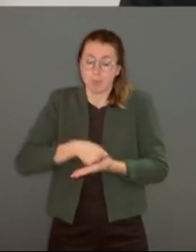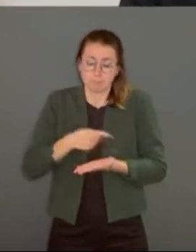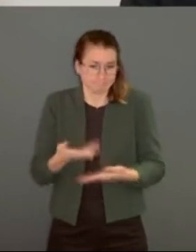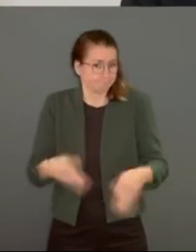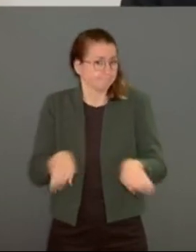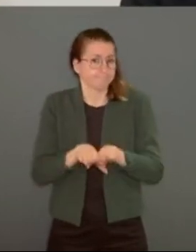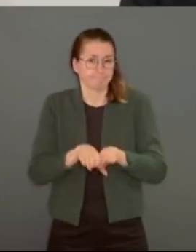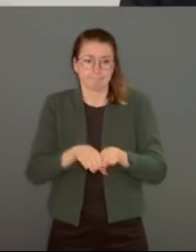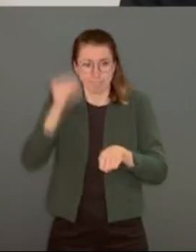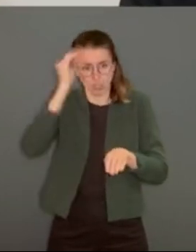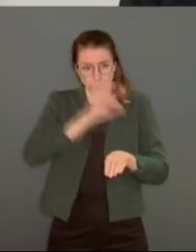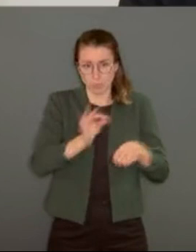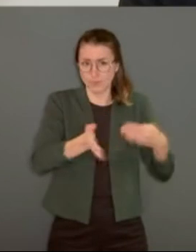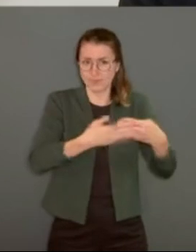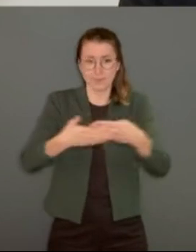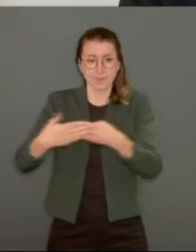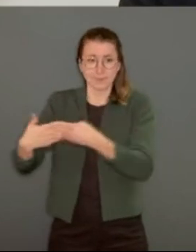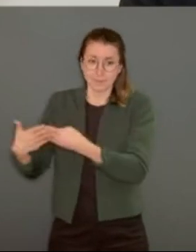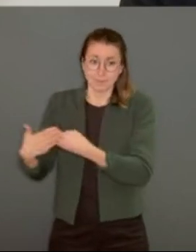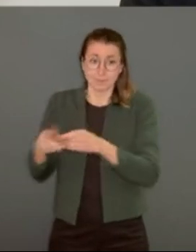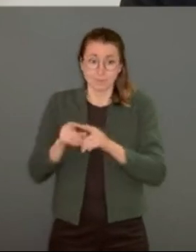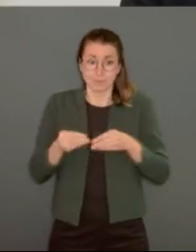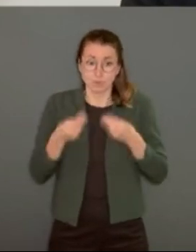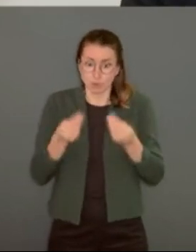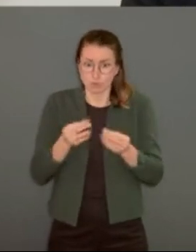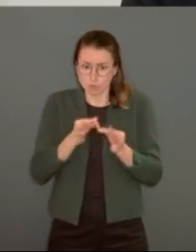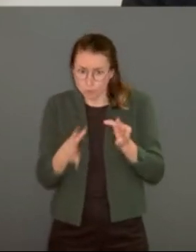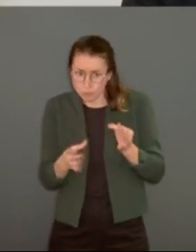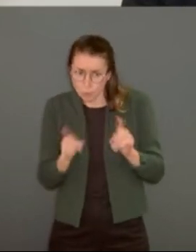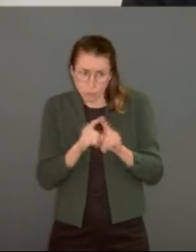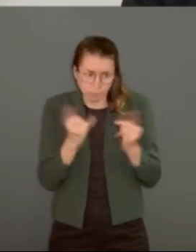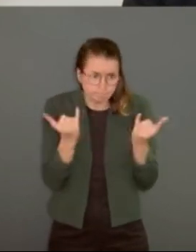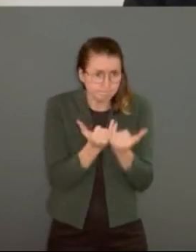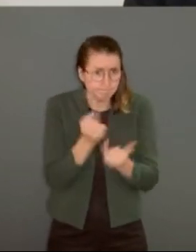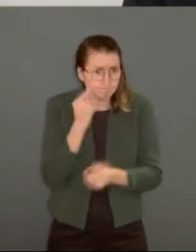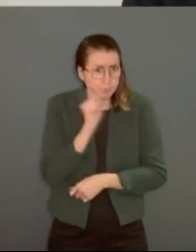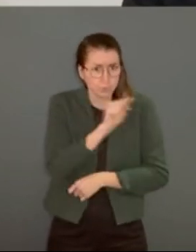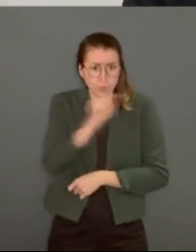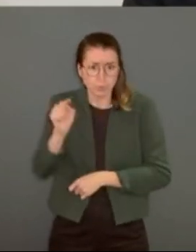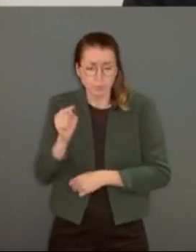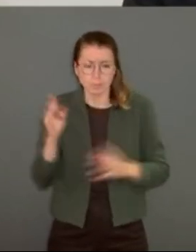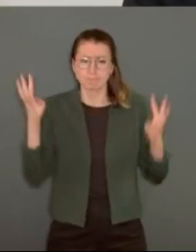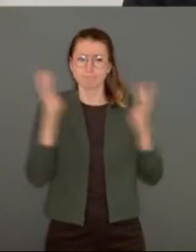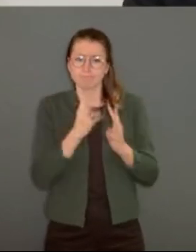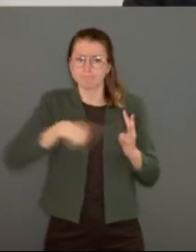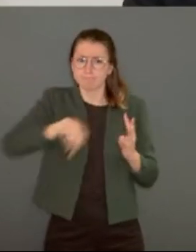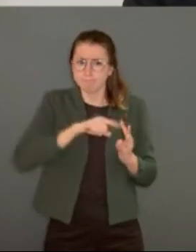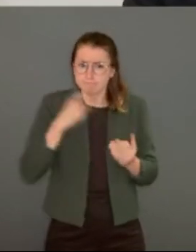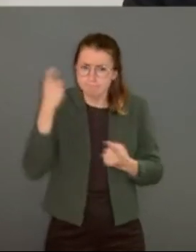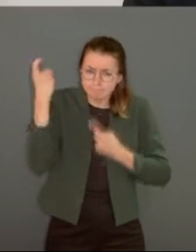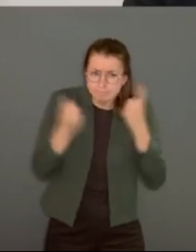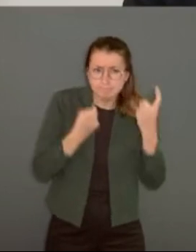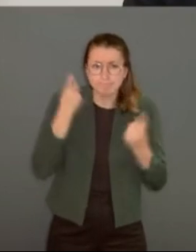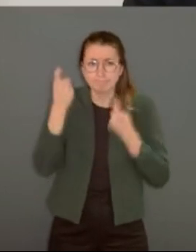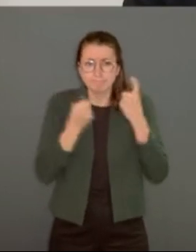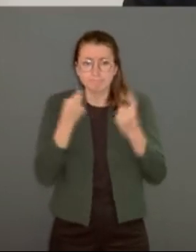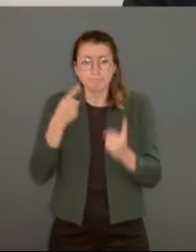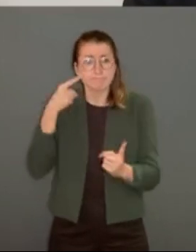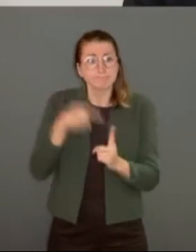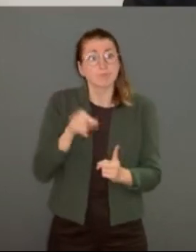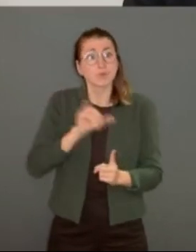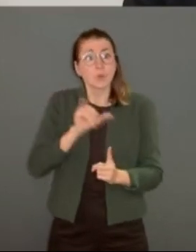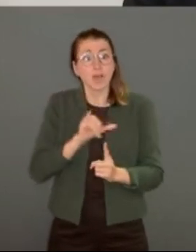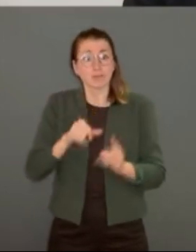solutions appropriées. On a aussi cherché de prendre des mesures qui sont fortes,